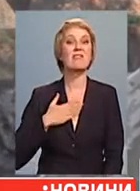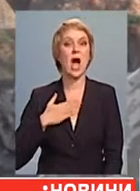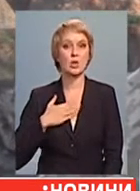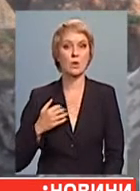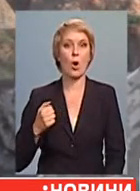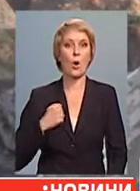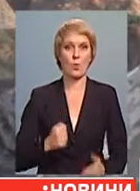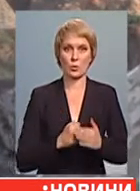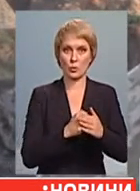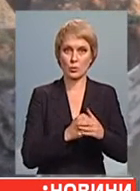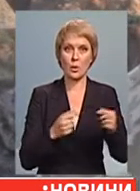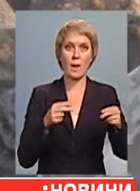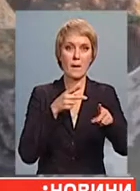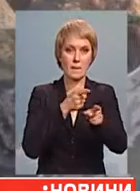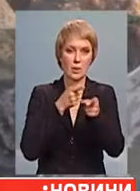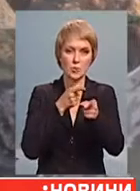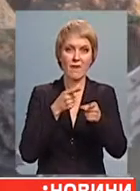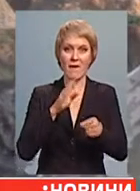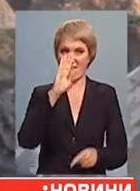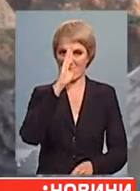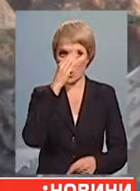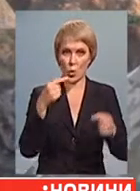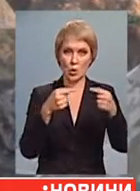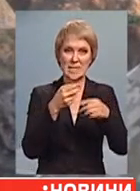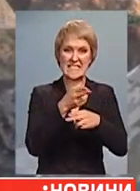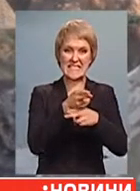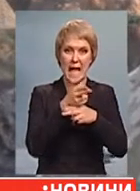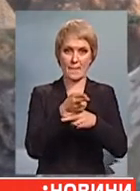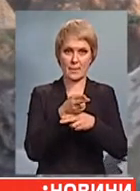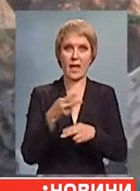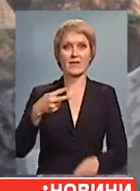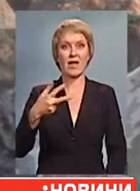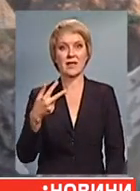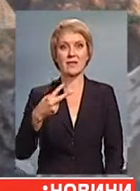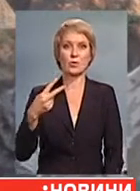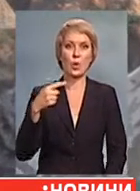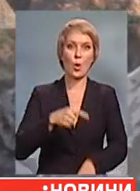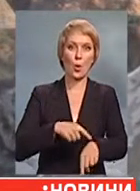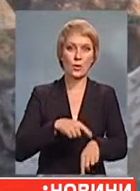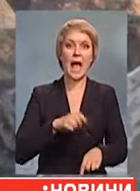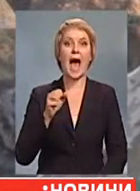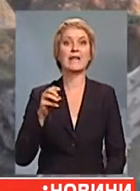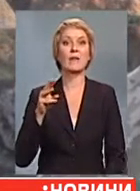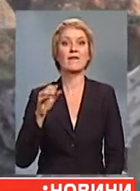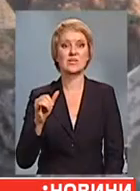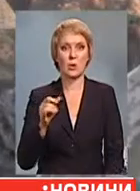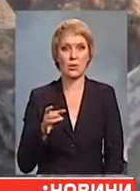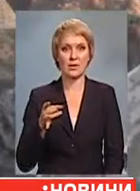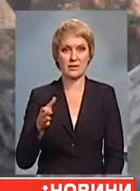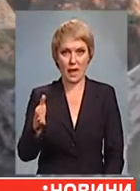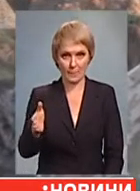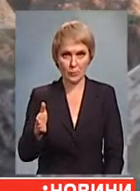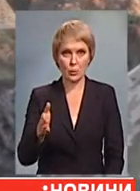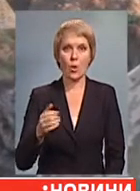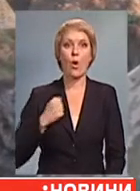пункту працював ворожий снайпер. А близько 21-ї та 23-ї години на Артемівському напрямку по силах АТО в населеному пункті